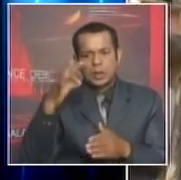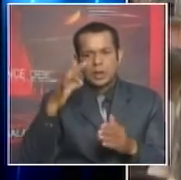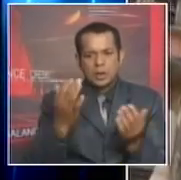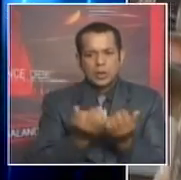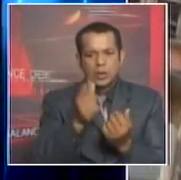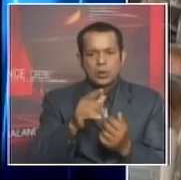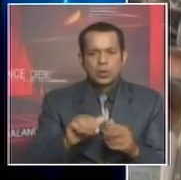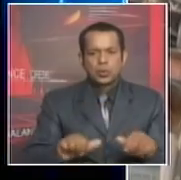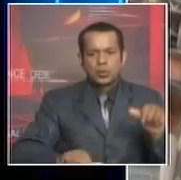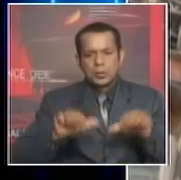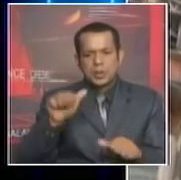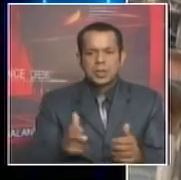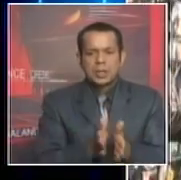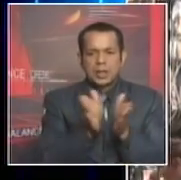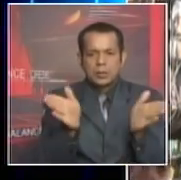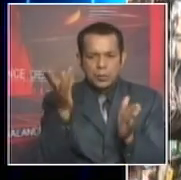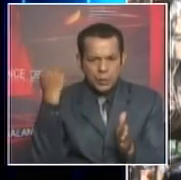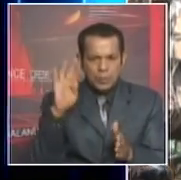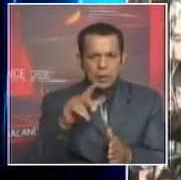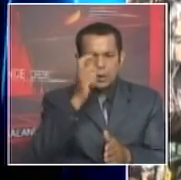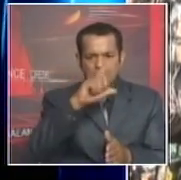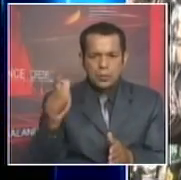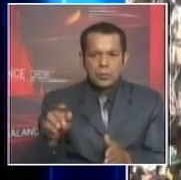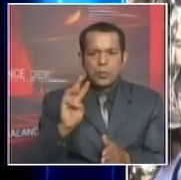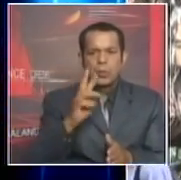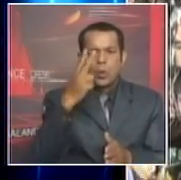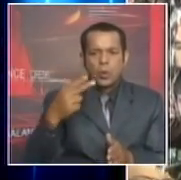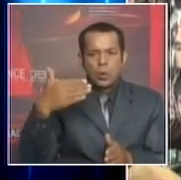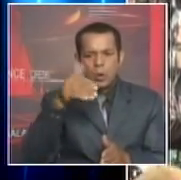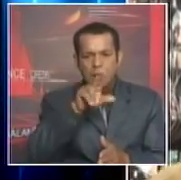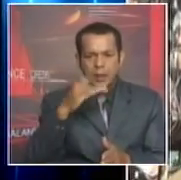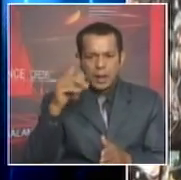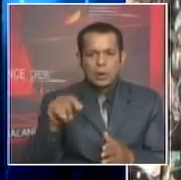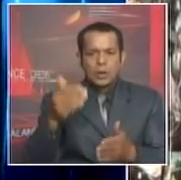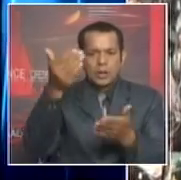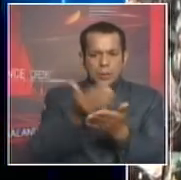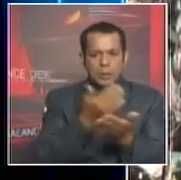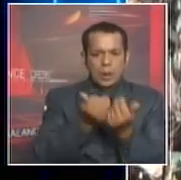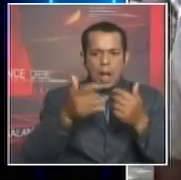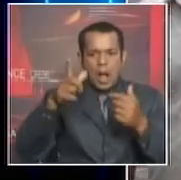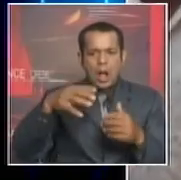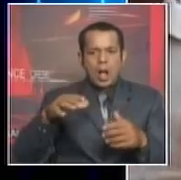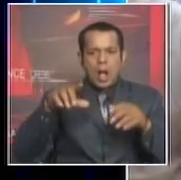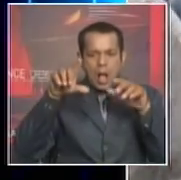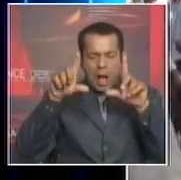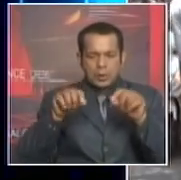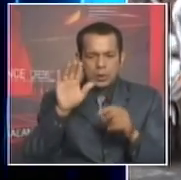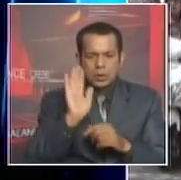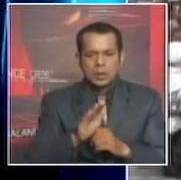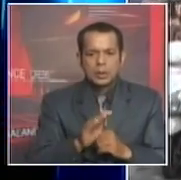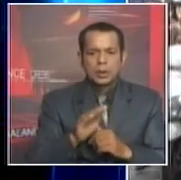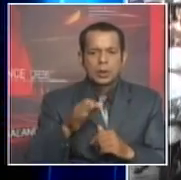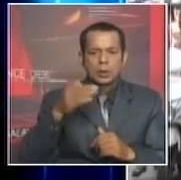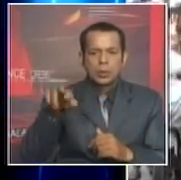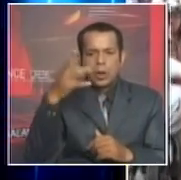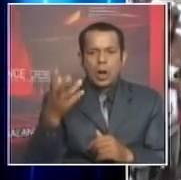जुनसुकै जातिसँग सम्बन्धित पर्व भए पनि नेपाली मौलिकतालाई बचाइराख्नु हामी सबैको कर्तव्य हो। क्यामेरामा ध्रुव